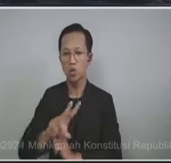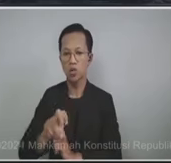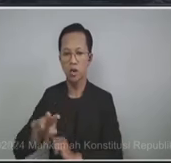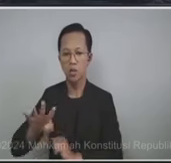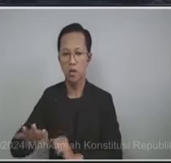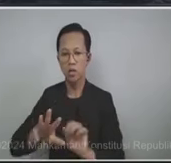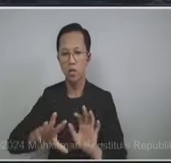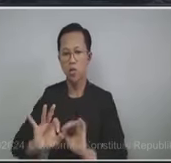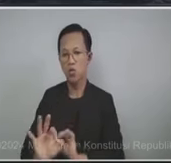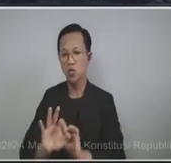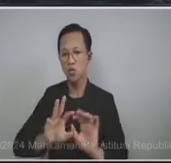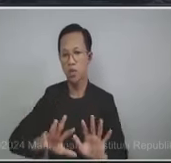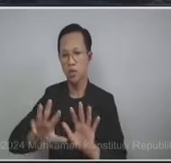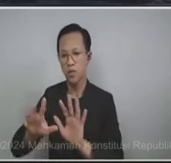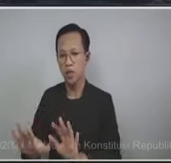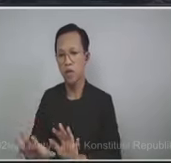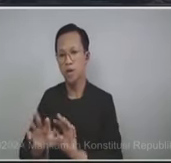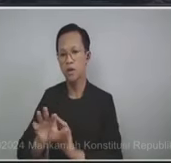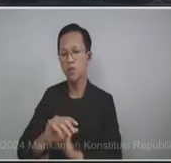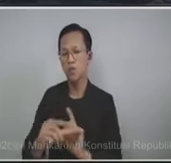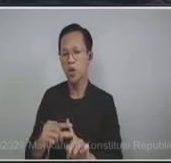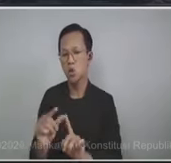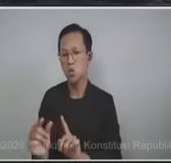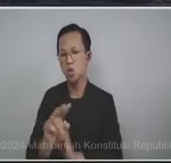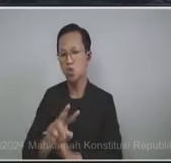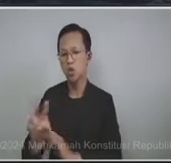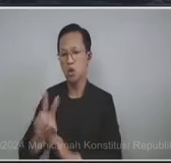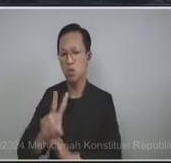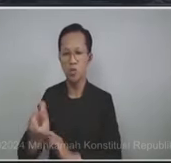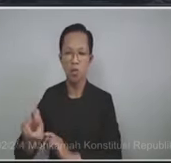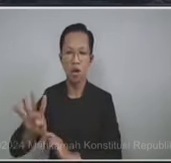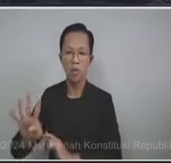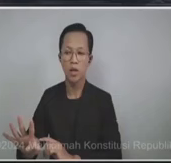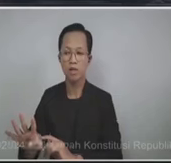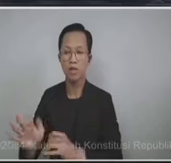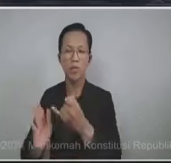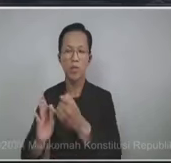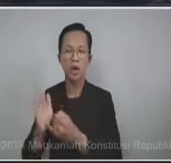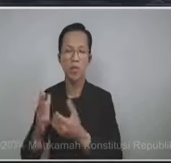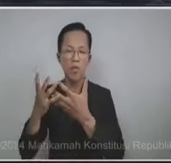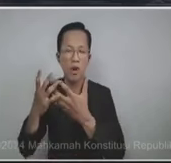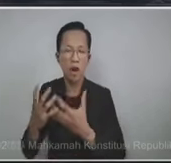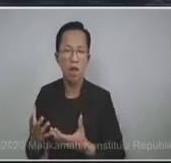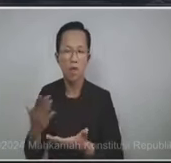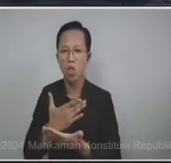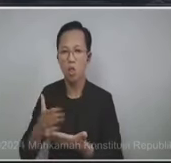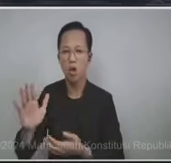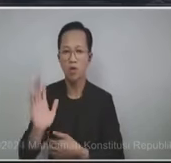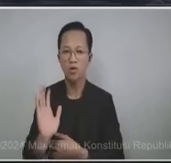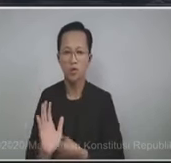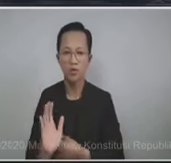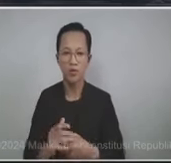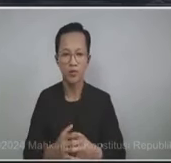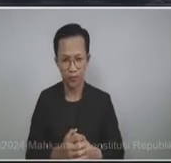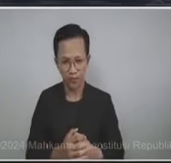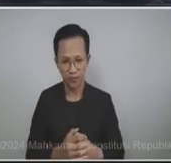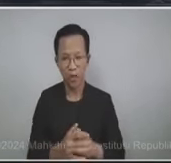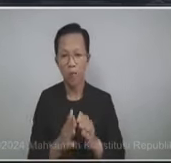9099 Gar pu garar 22 Romawi gar 2024 dalam pokok